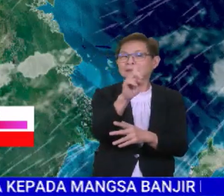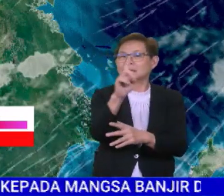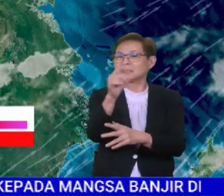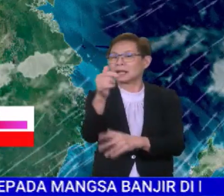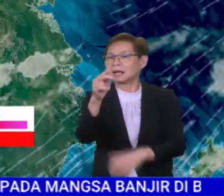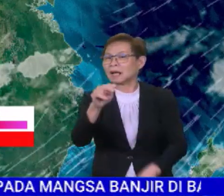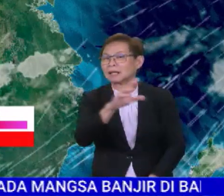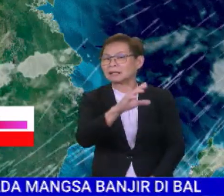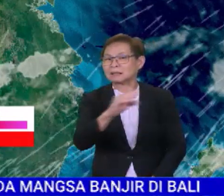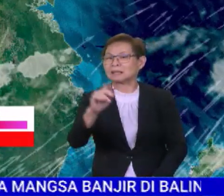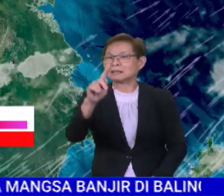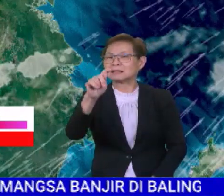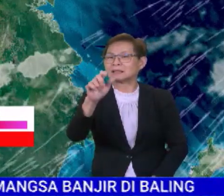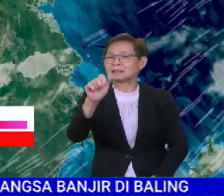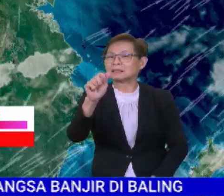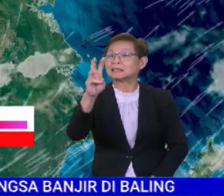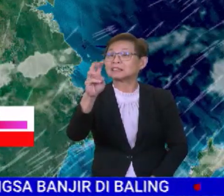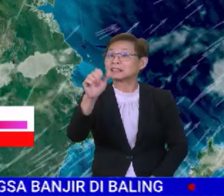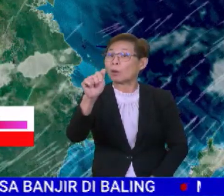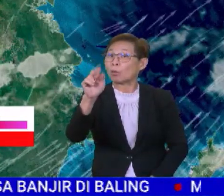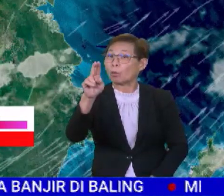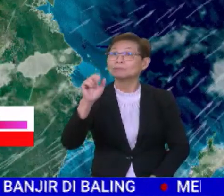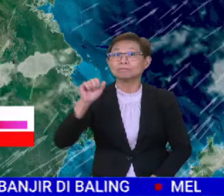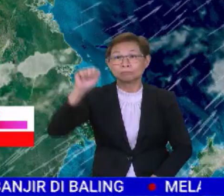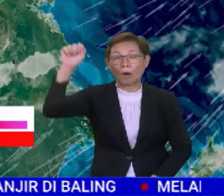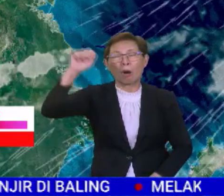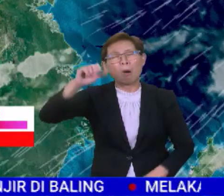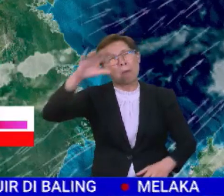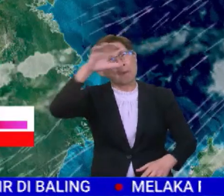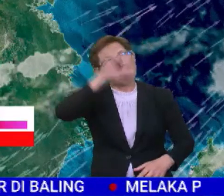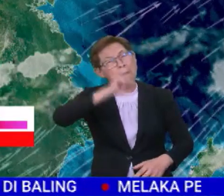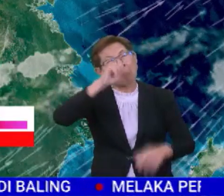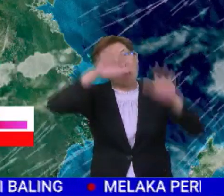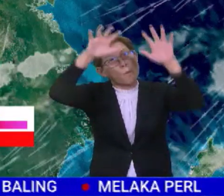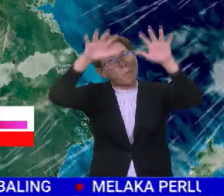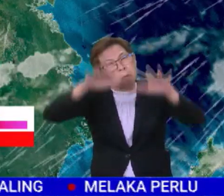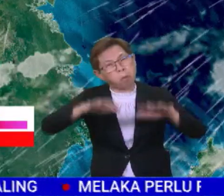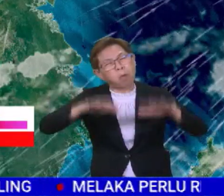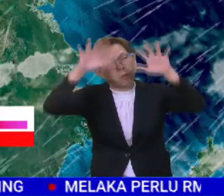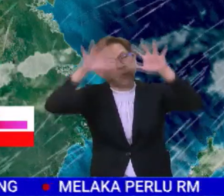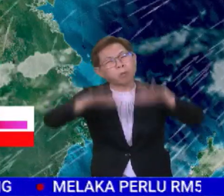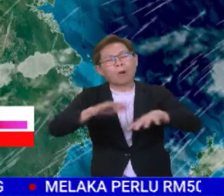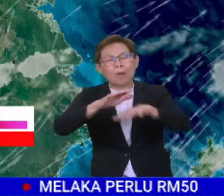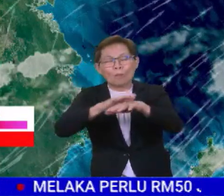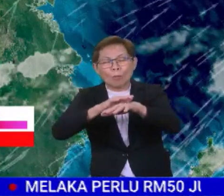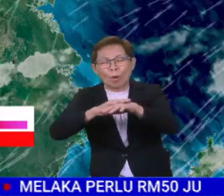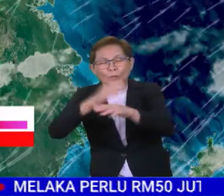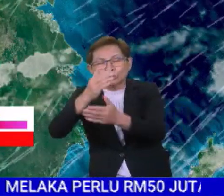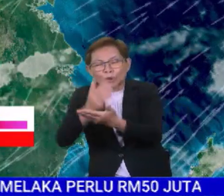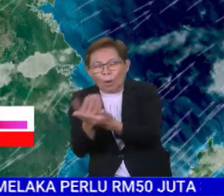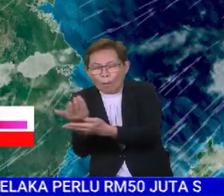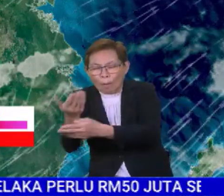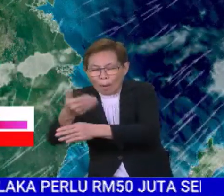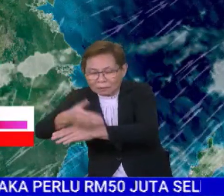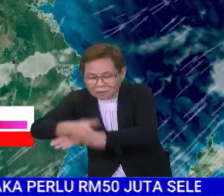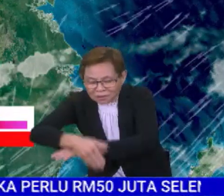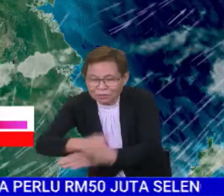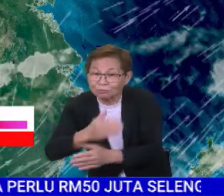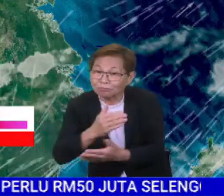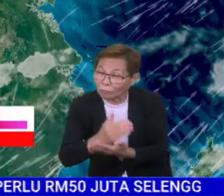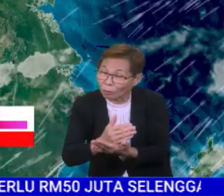dan Tawau negeri Sabah yang dijangkakan keadaan cuaca lembap ini boleh beransur reda menjelang malam